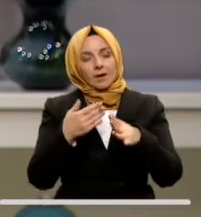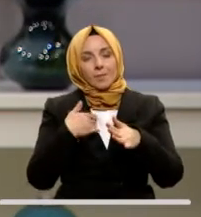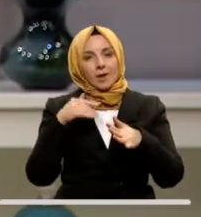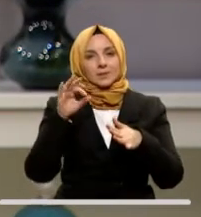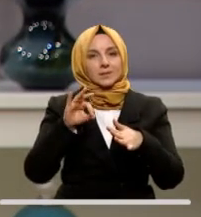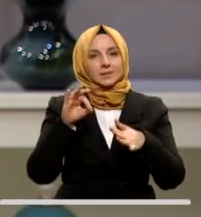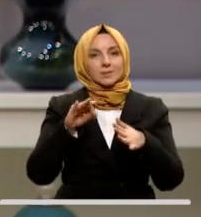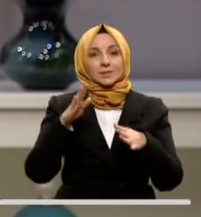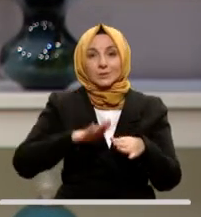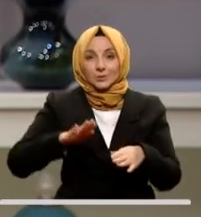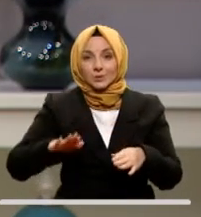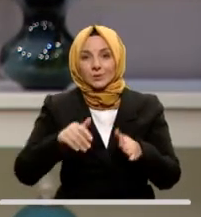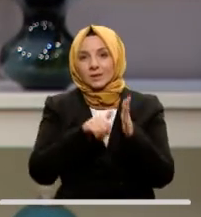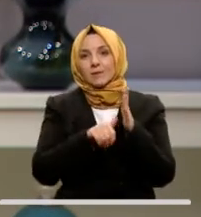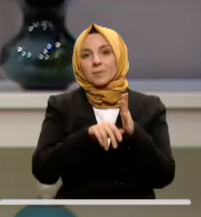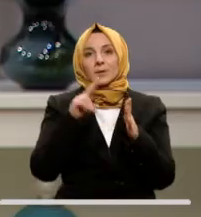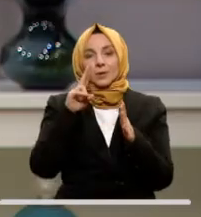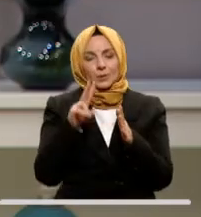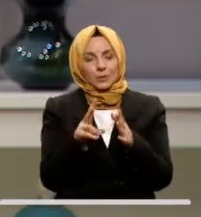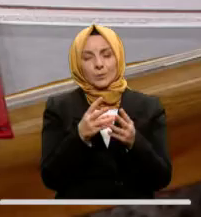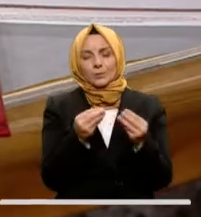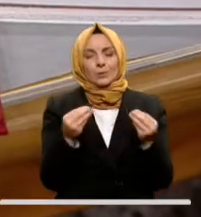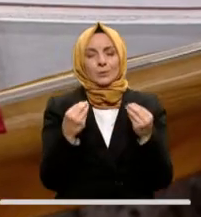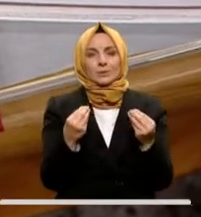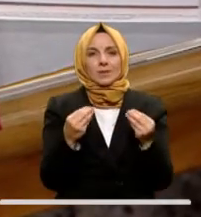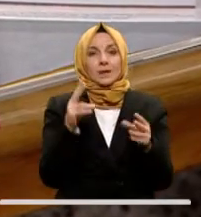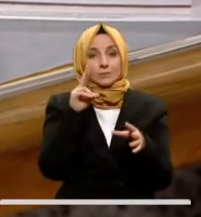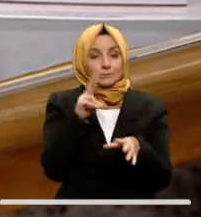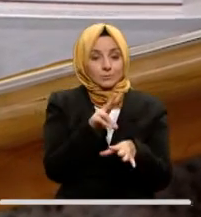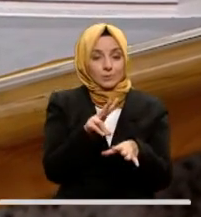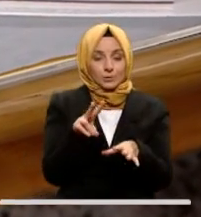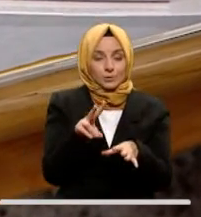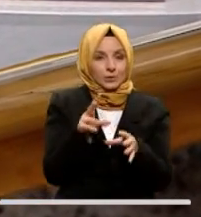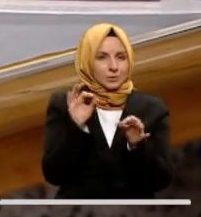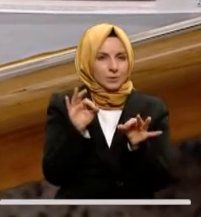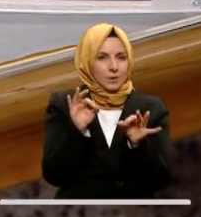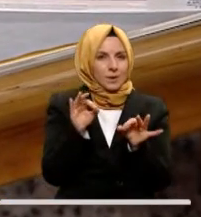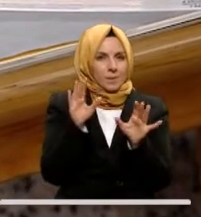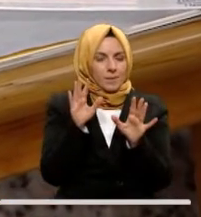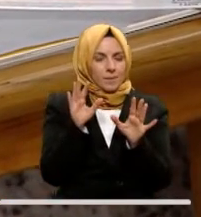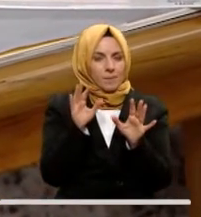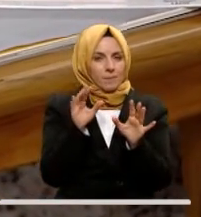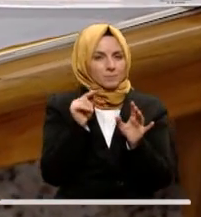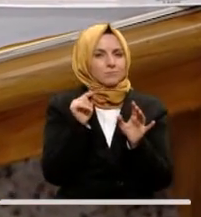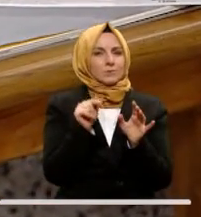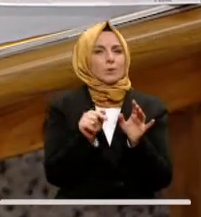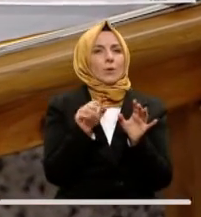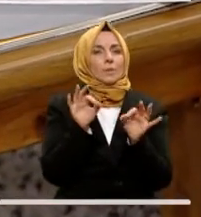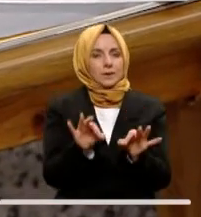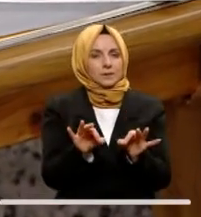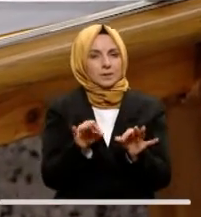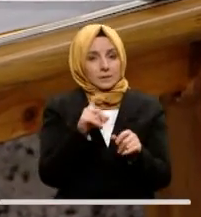çocuk takvimi görüyorum Gerçekten çok güzel görünüyor şöyle başlayalım şimdi takvim Bizim